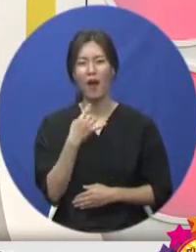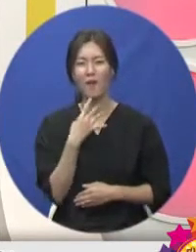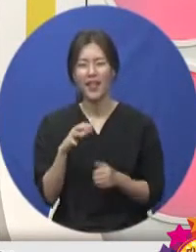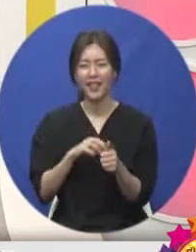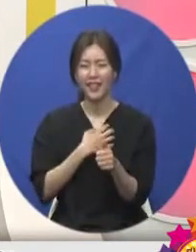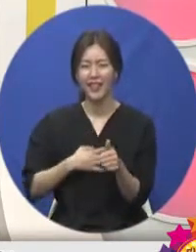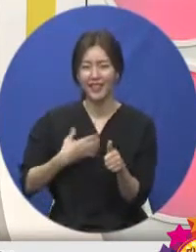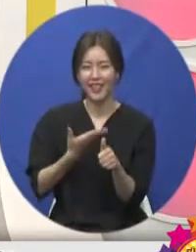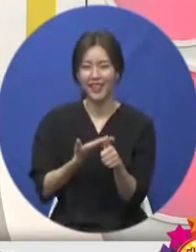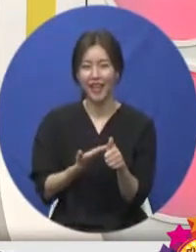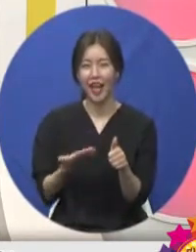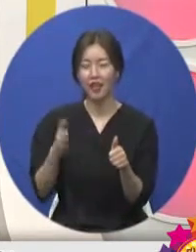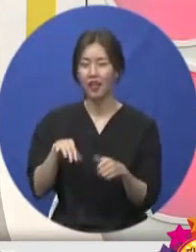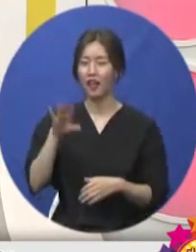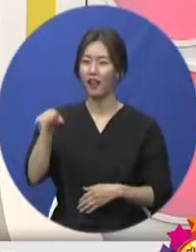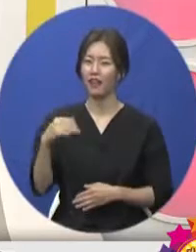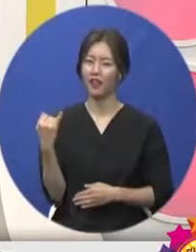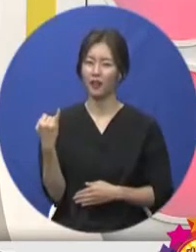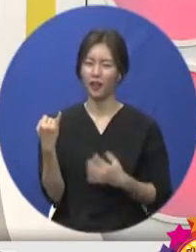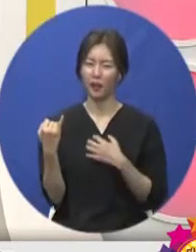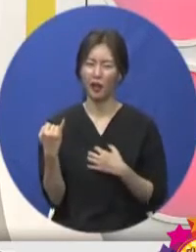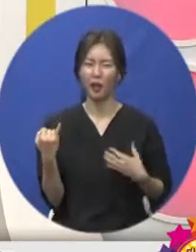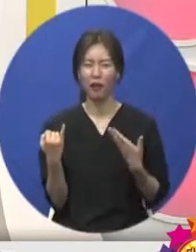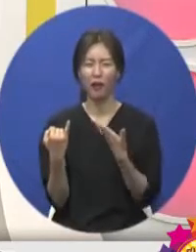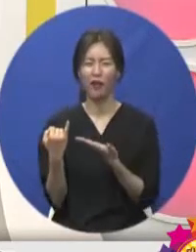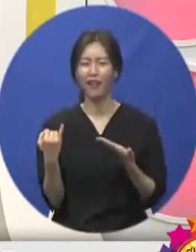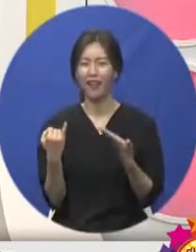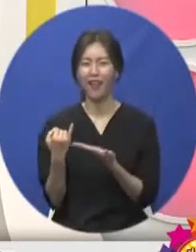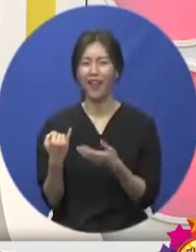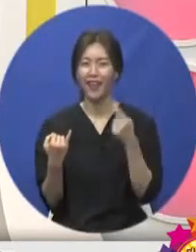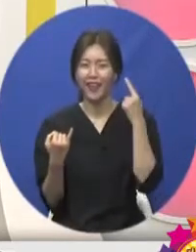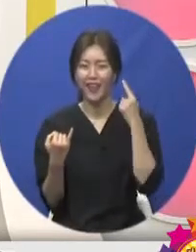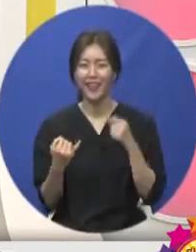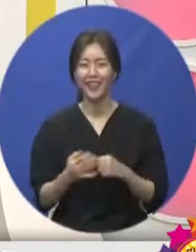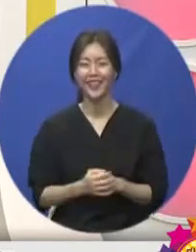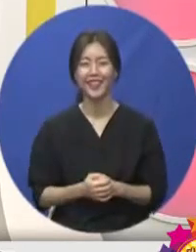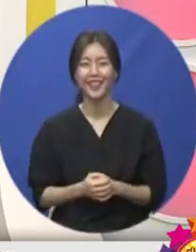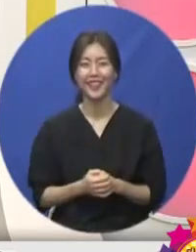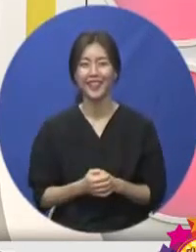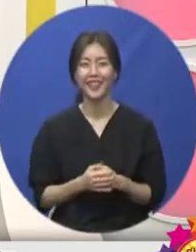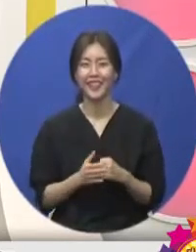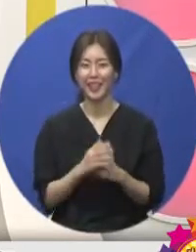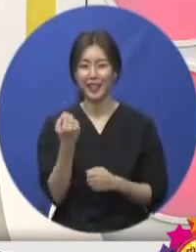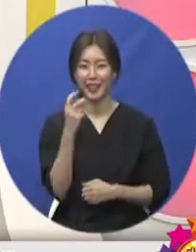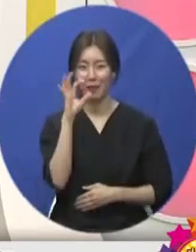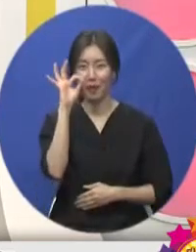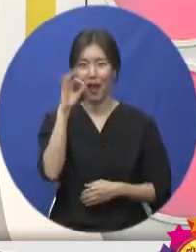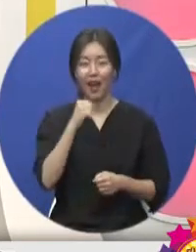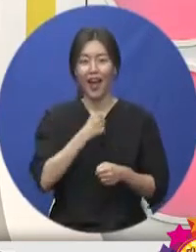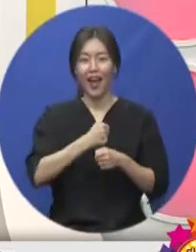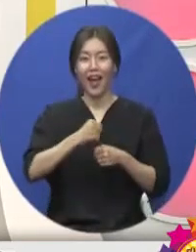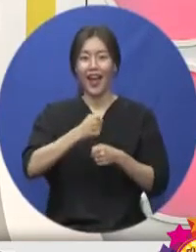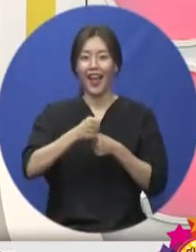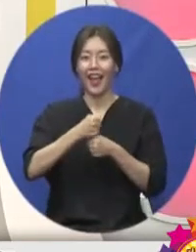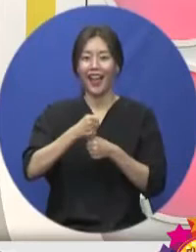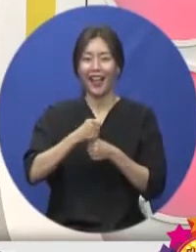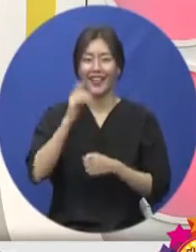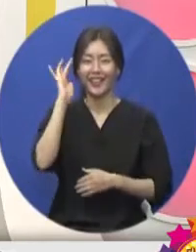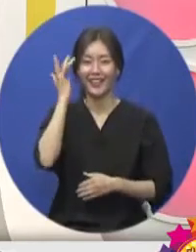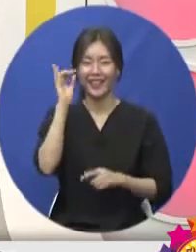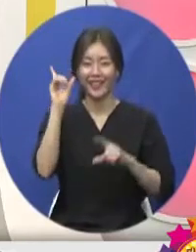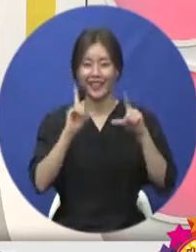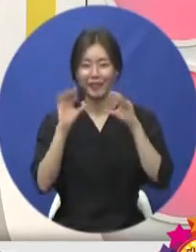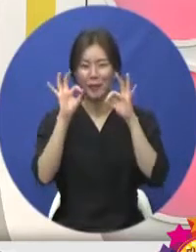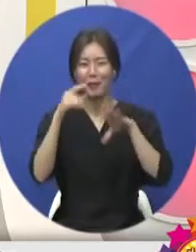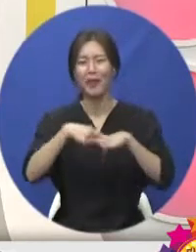네. 여정연 씨를 너무 괴롭히고 계세요. 네, 요즘에는 많이 내가 시즌 낼 때마다 네. 막 당황하는 거 보면 안타까워 죽겠어.